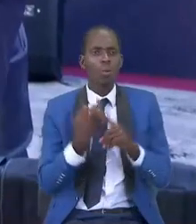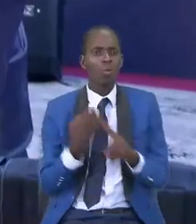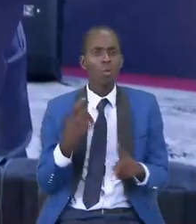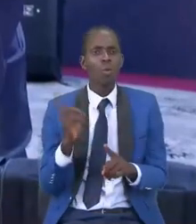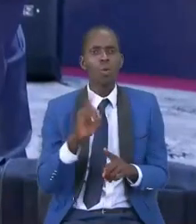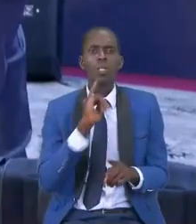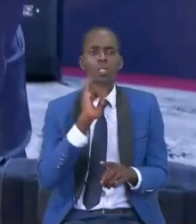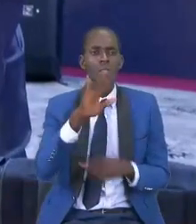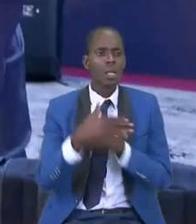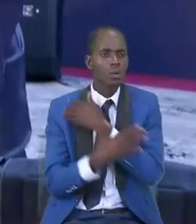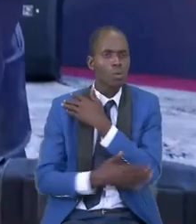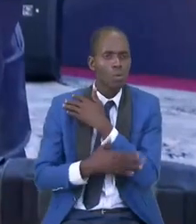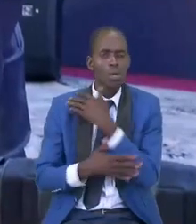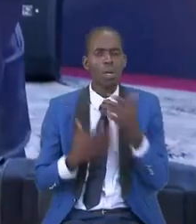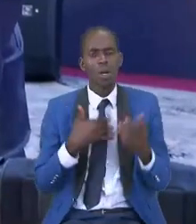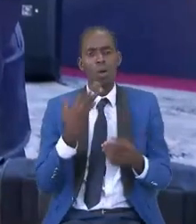peuple es-tu?